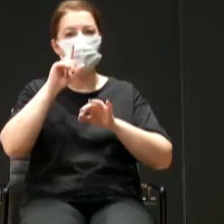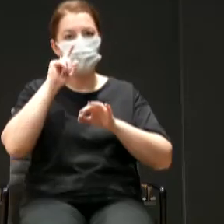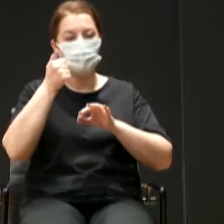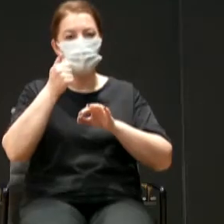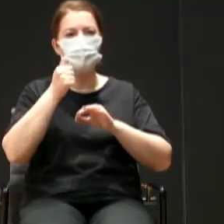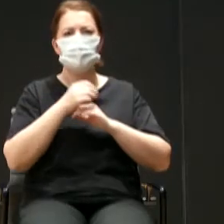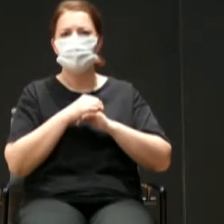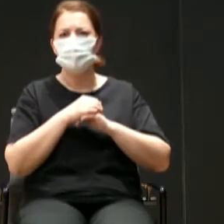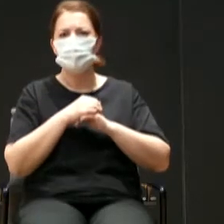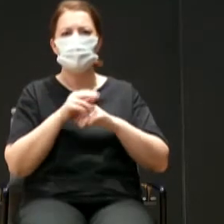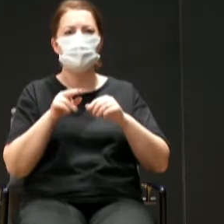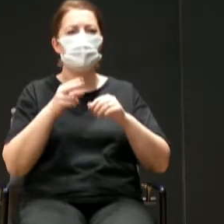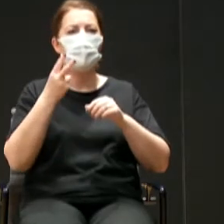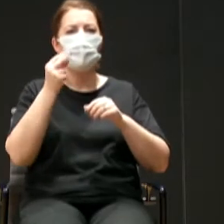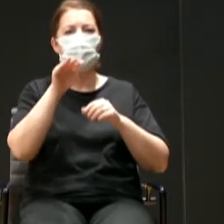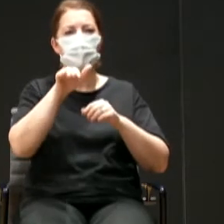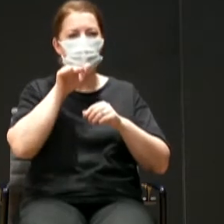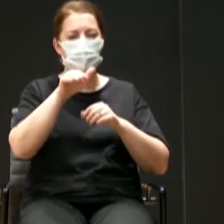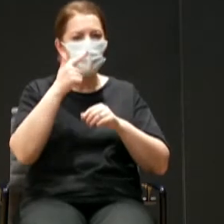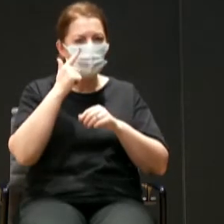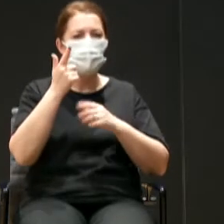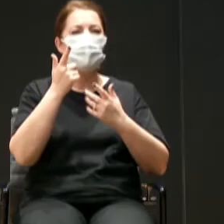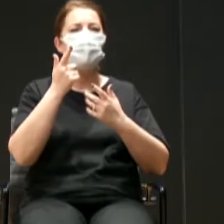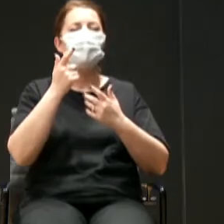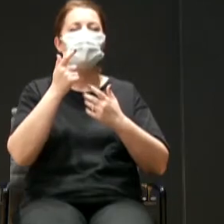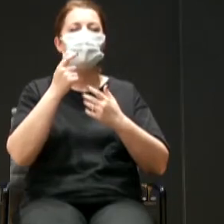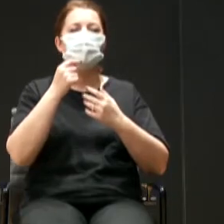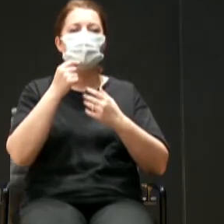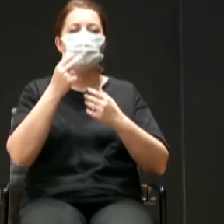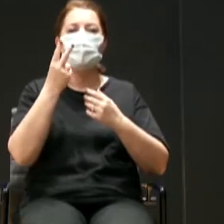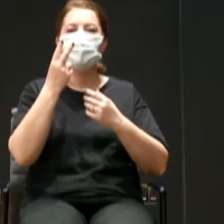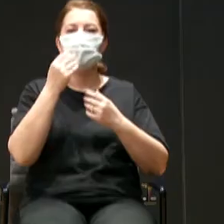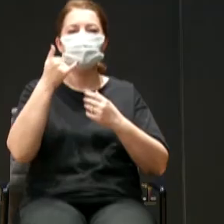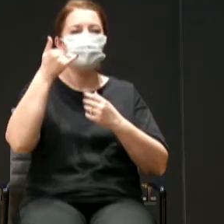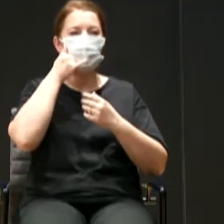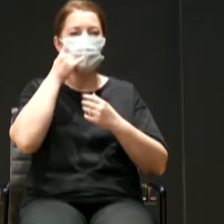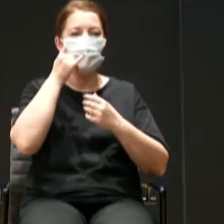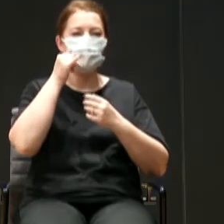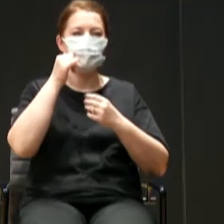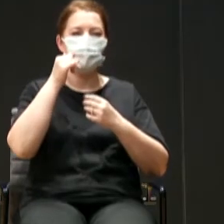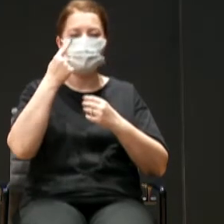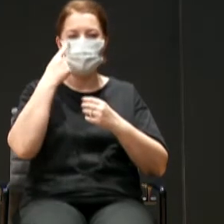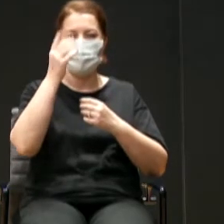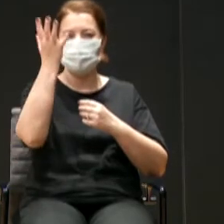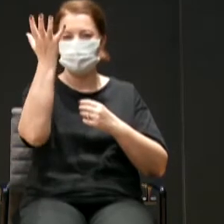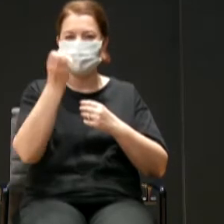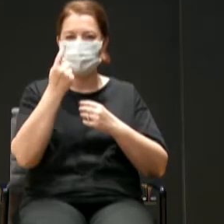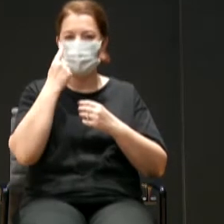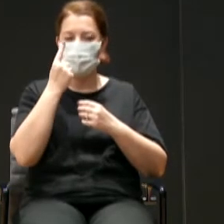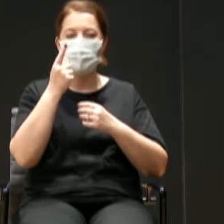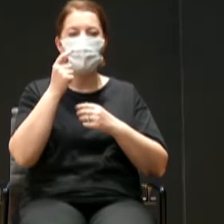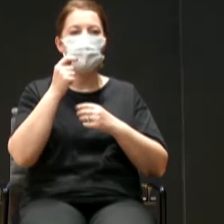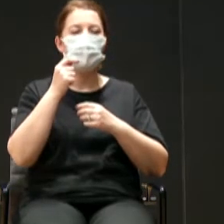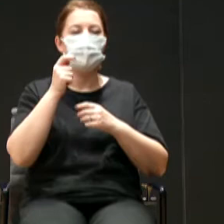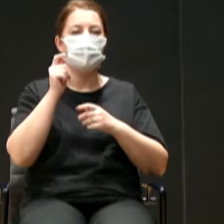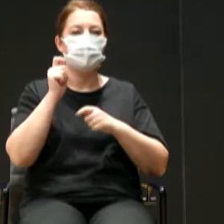Pergola, gölgelik, ATM ve GSM üniteleri yapım yönetmeliğine revize edilmesi. Evet. Kanunda yapılan